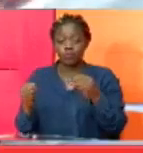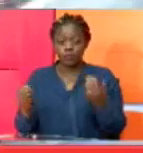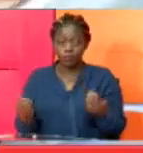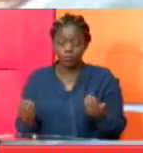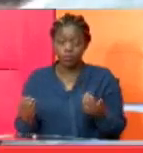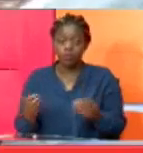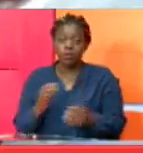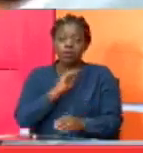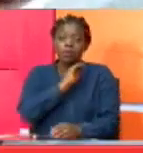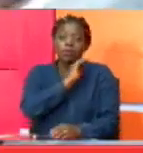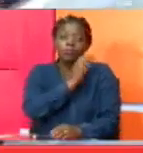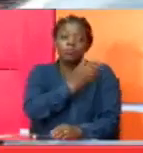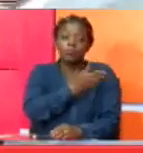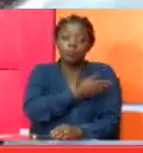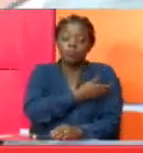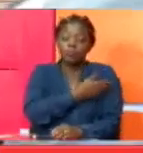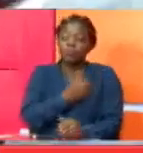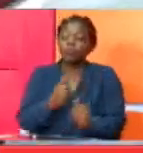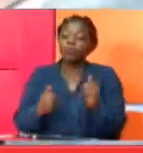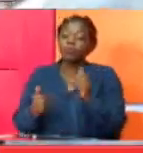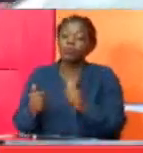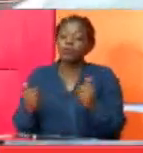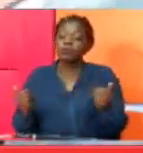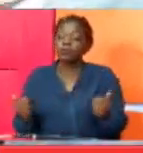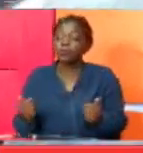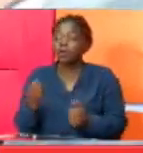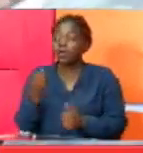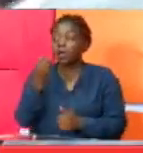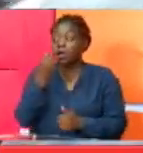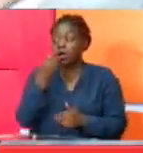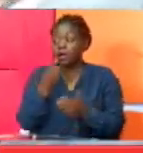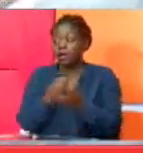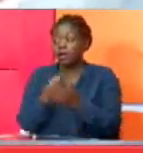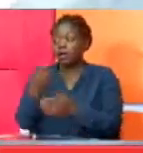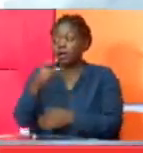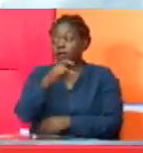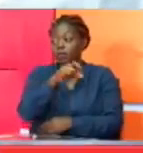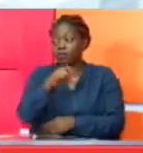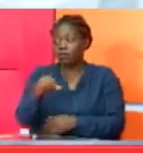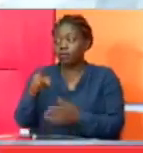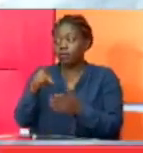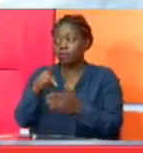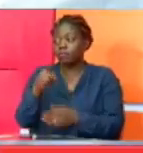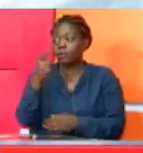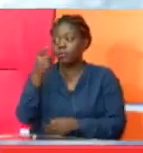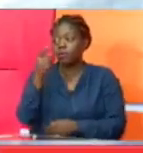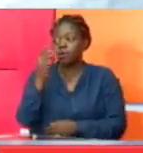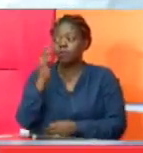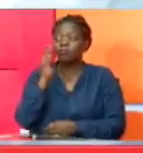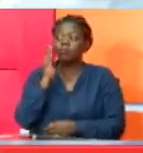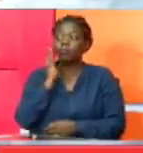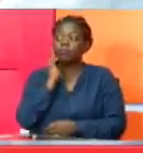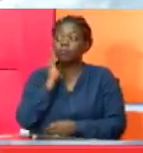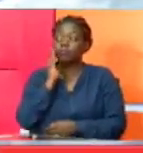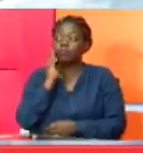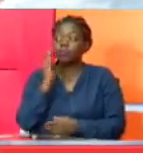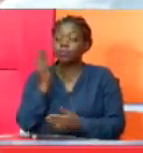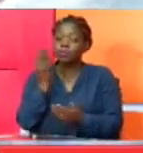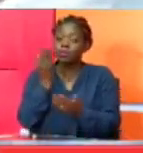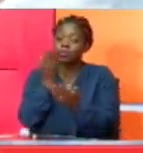Amaanyi amaterena gatukula ga bbeeyi kubanga buli wiiki tusasula kakadde kamu.